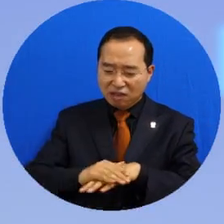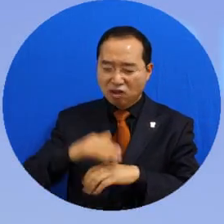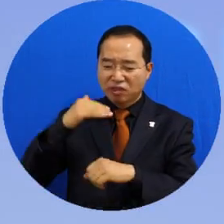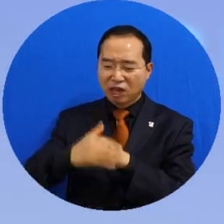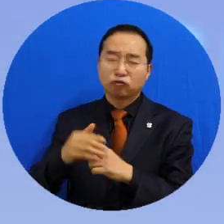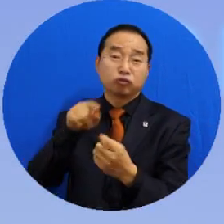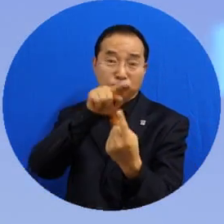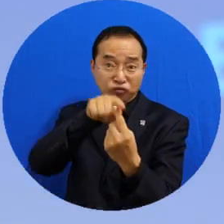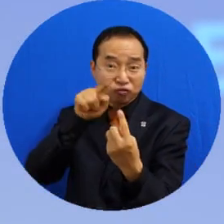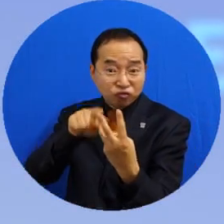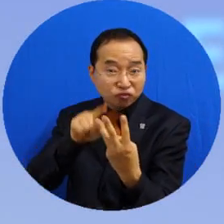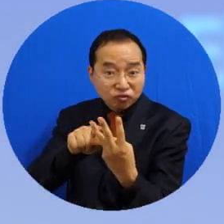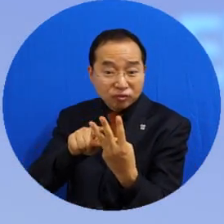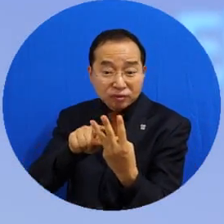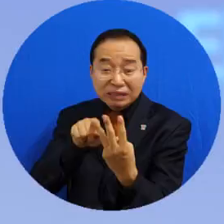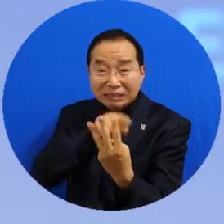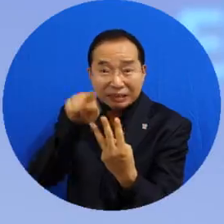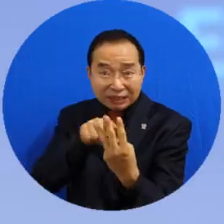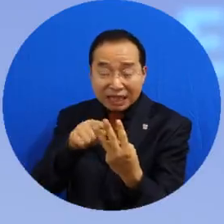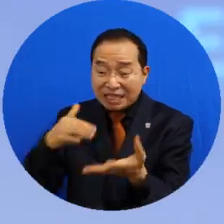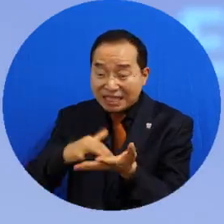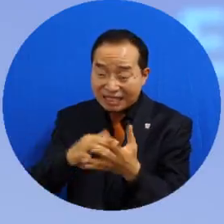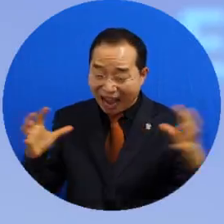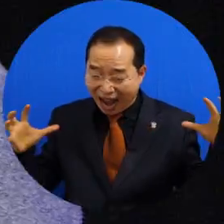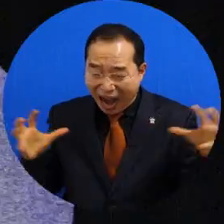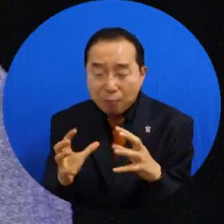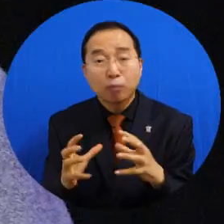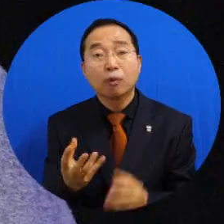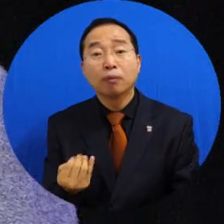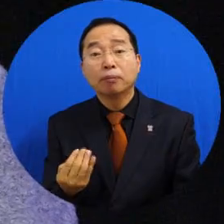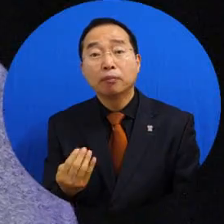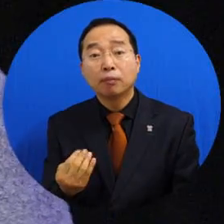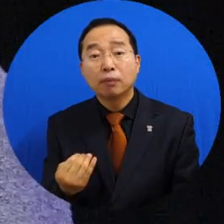부산, 대전, 대구의 인구를 다 합한 게 몇 명인 줄 아세요?